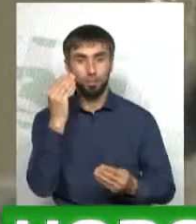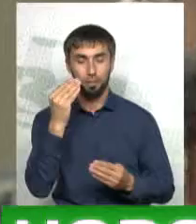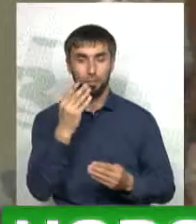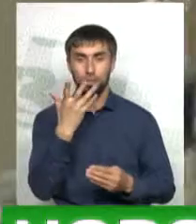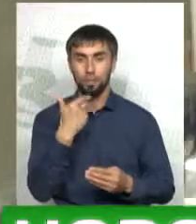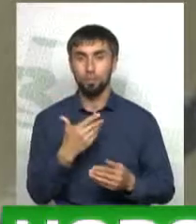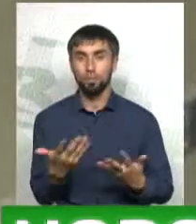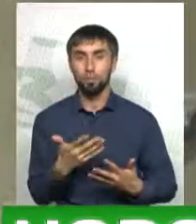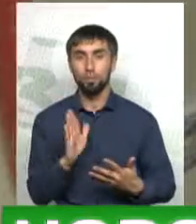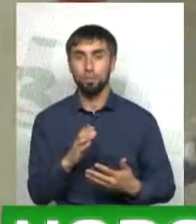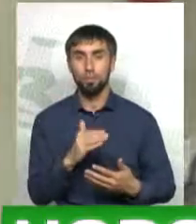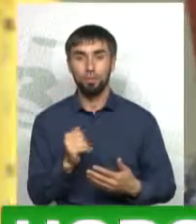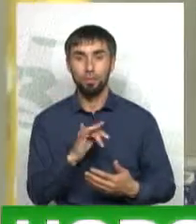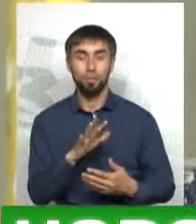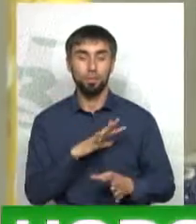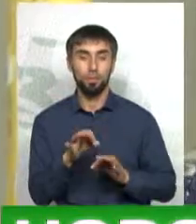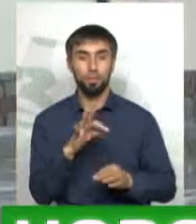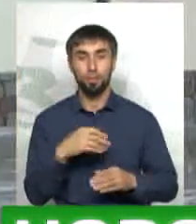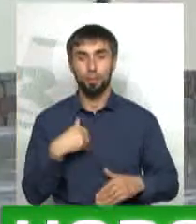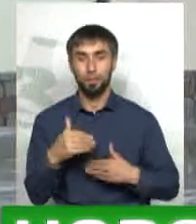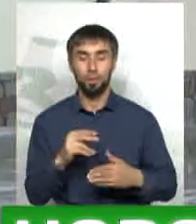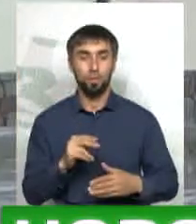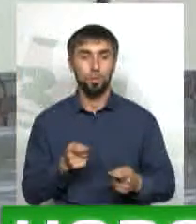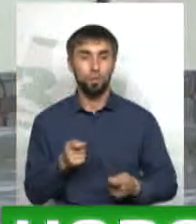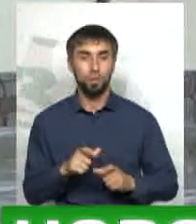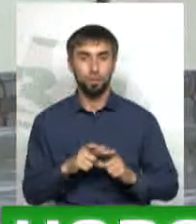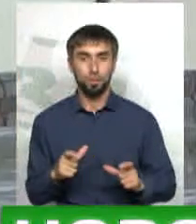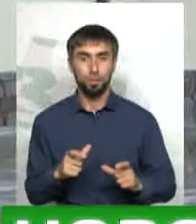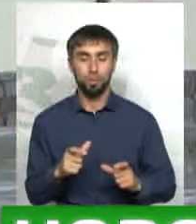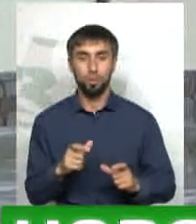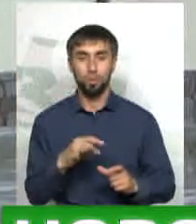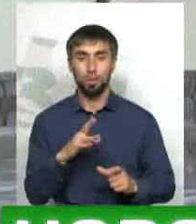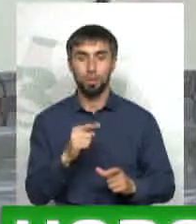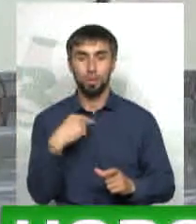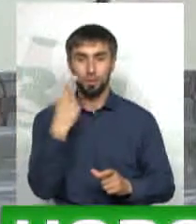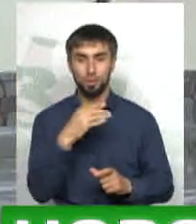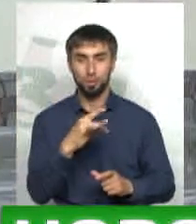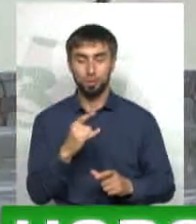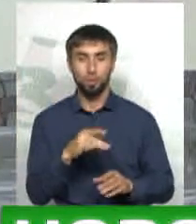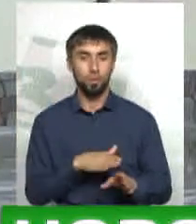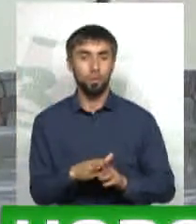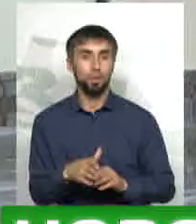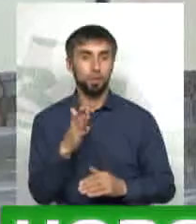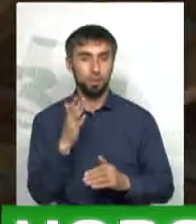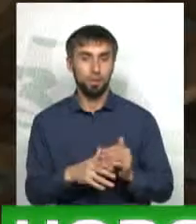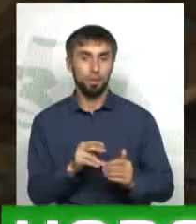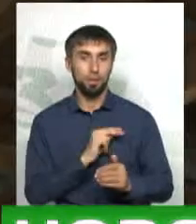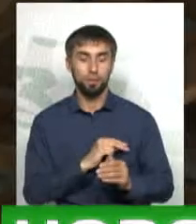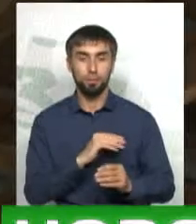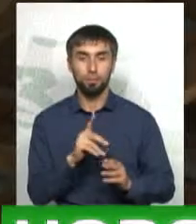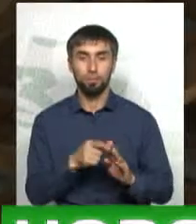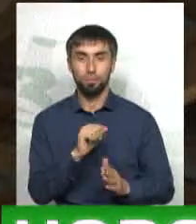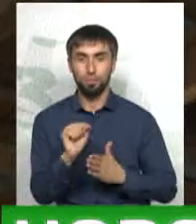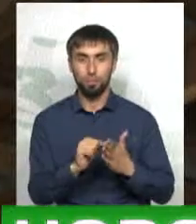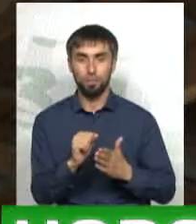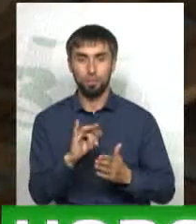цвет нового фасада здания был выбран по рекомендации руководства школы. Отделка лицевой стороны полностью завершена. Рабочие отштукатурили